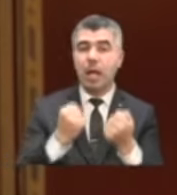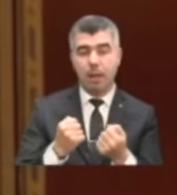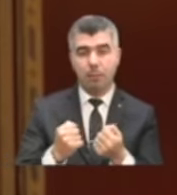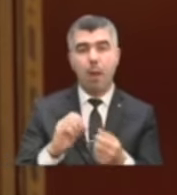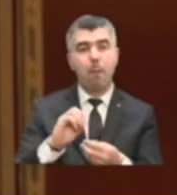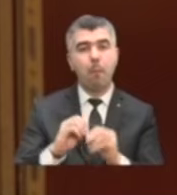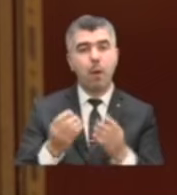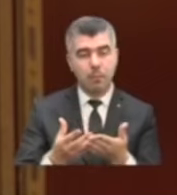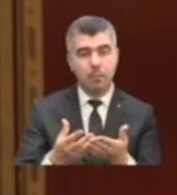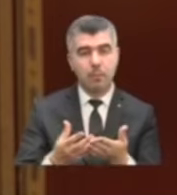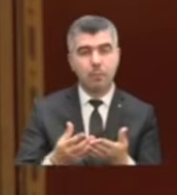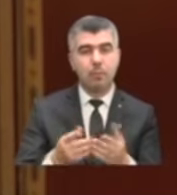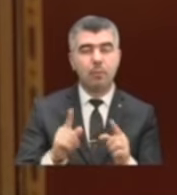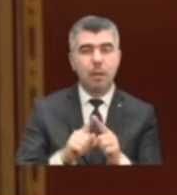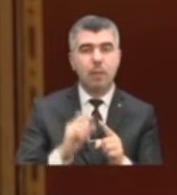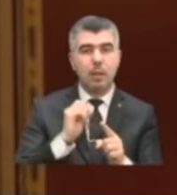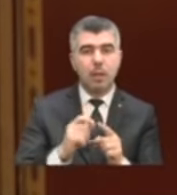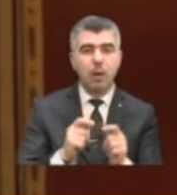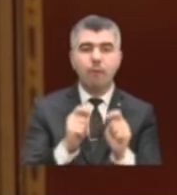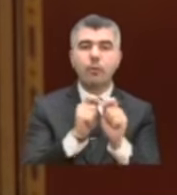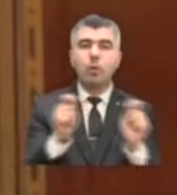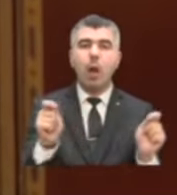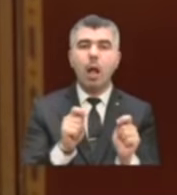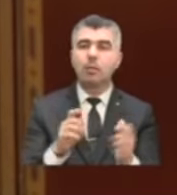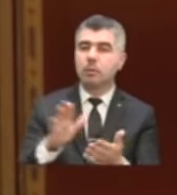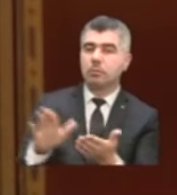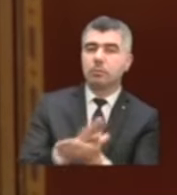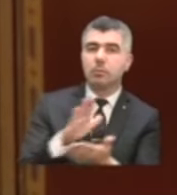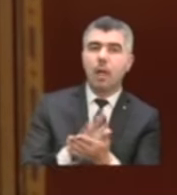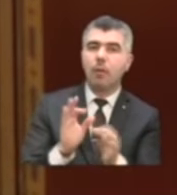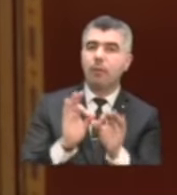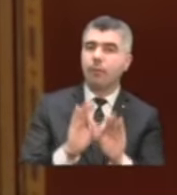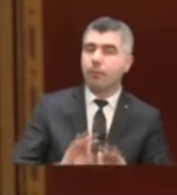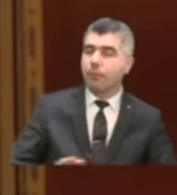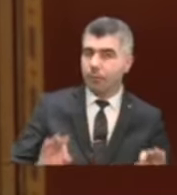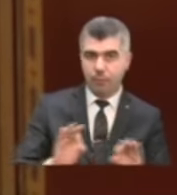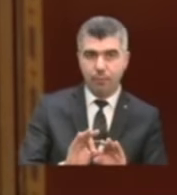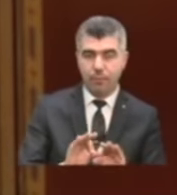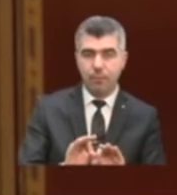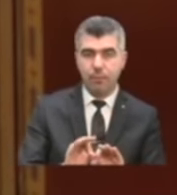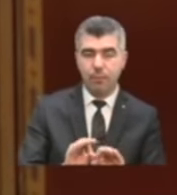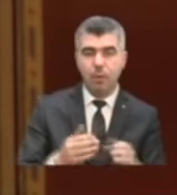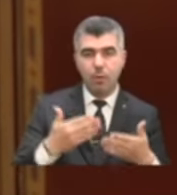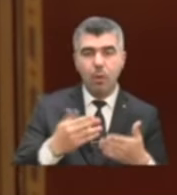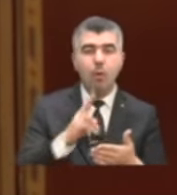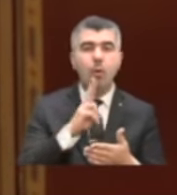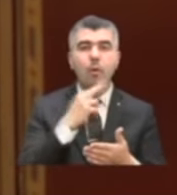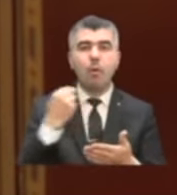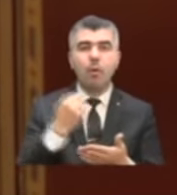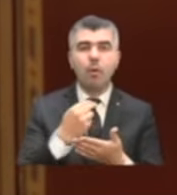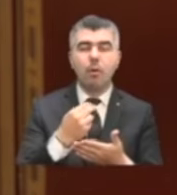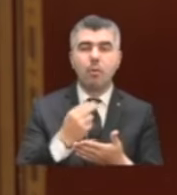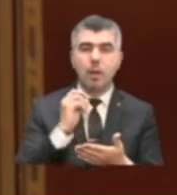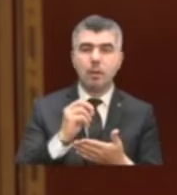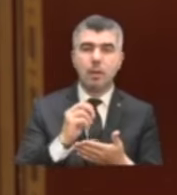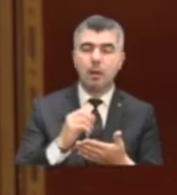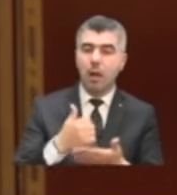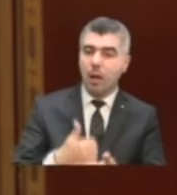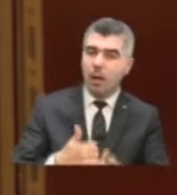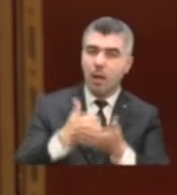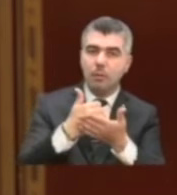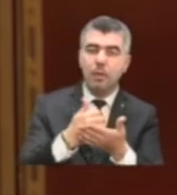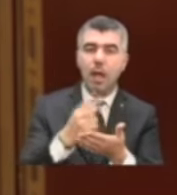كانوا كيعانيوا لان الجريده ما بقاش كتخرج ما بقاش كتطبع. الحكومه دارت مجهود اليوم وكان هناك دعم استثنائي في المرحلة